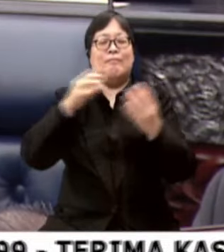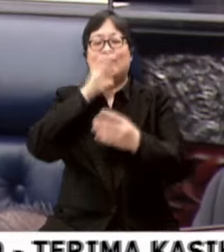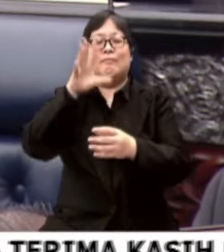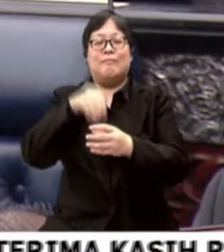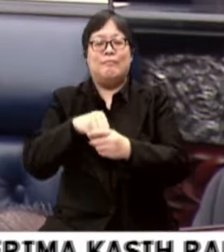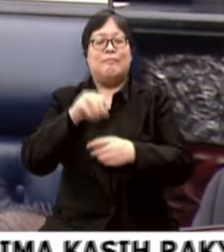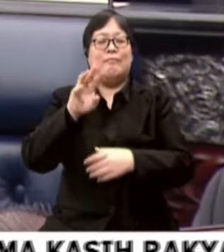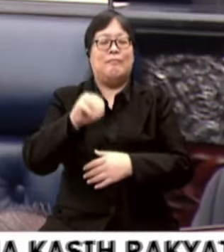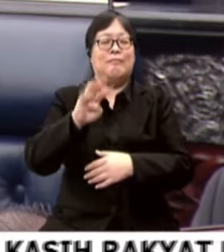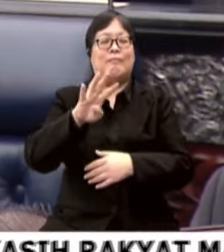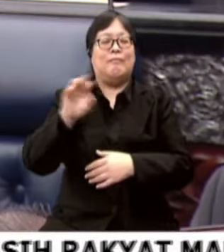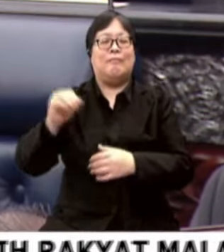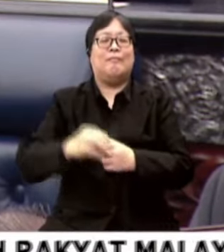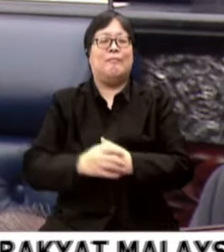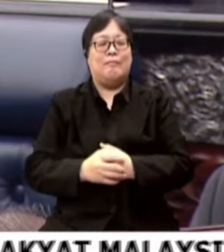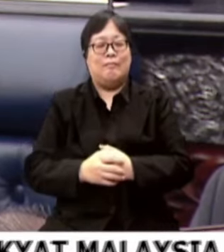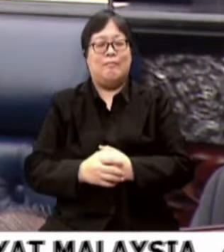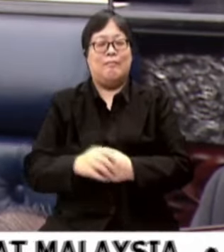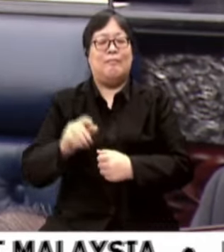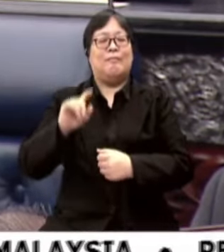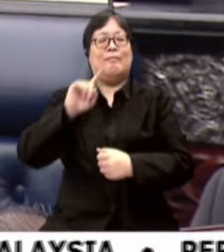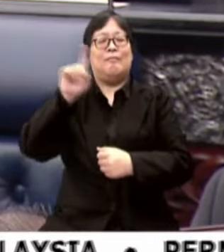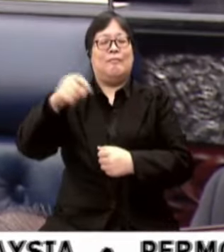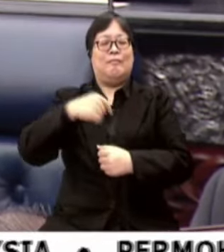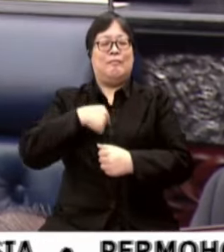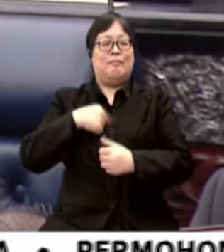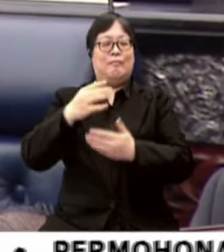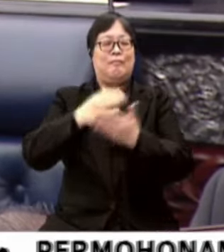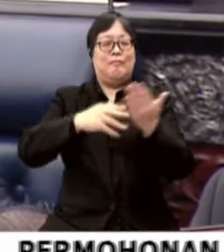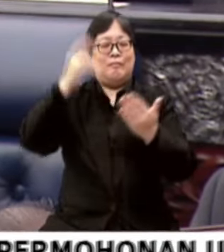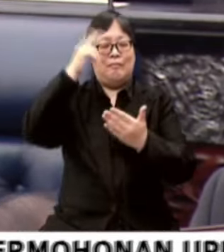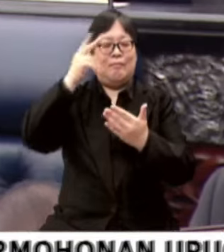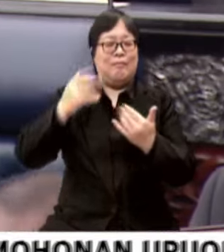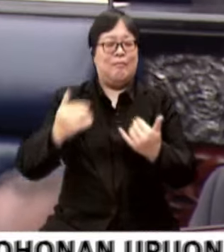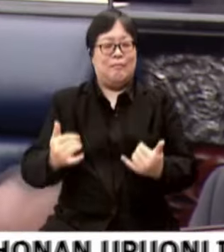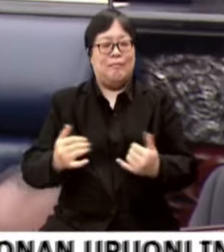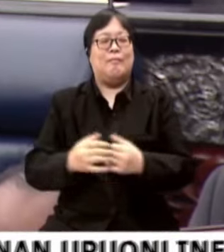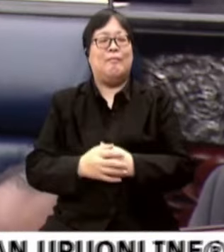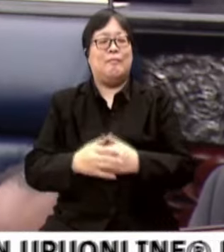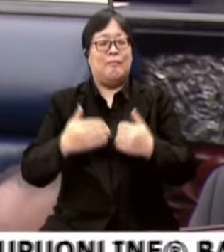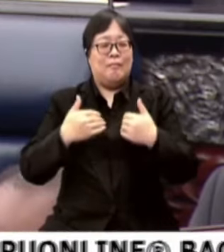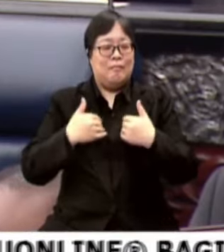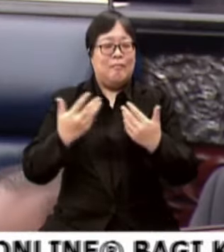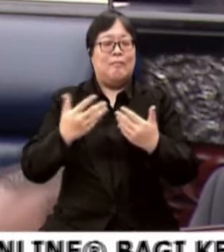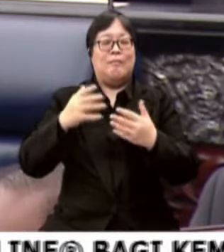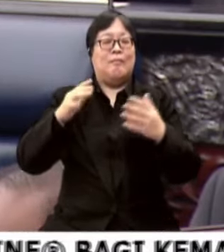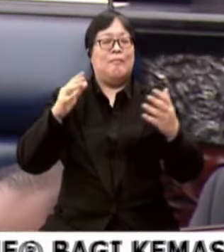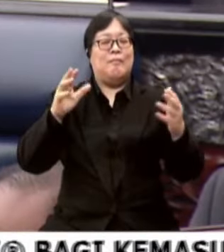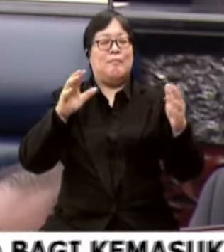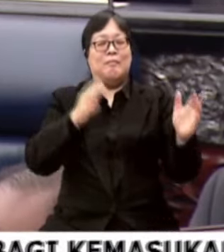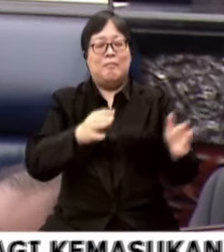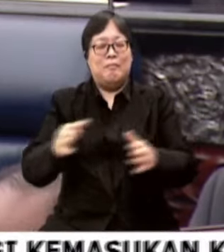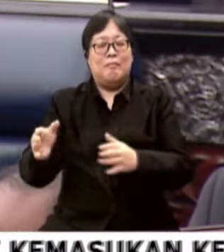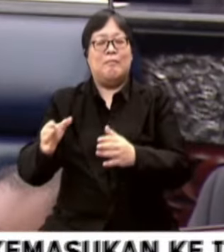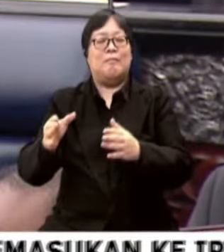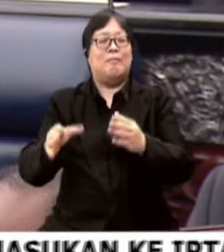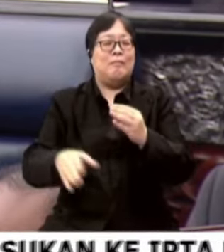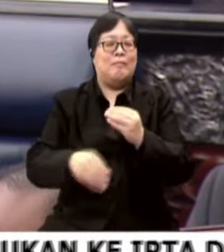empati jadi saya salat saya adakah kerajaan selepas ini mempunyai perancangan untuk menambah